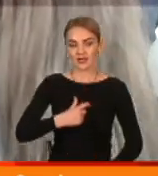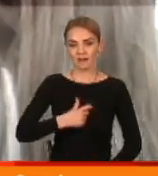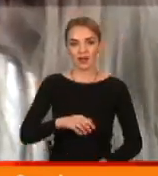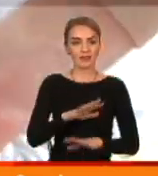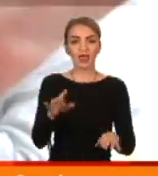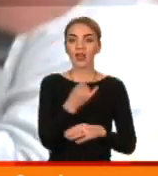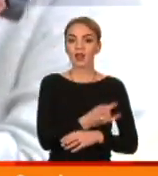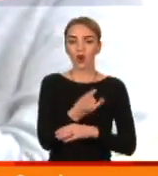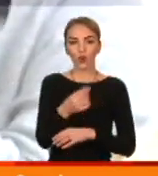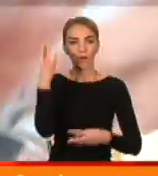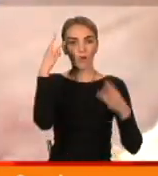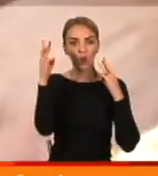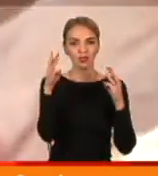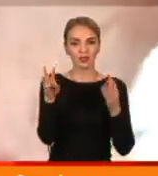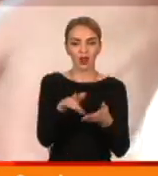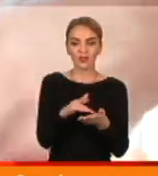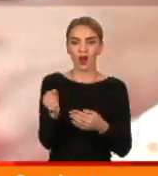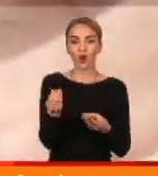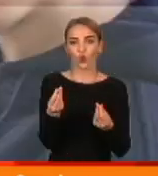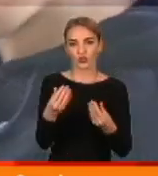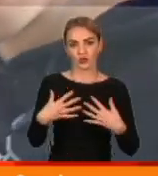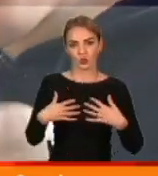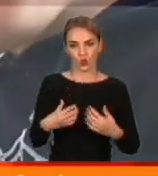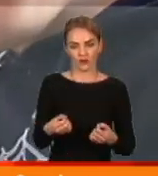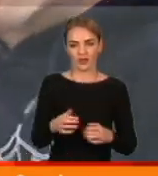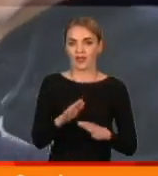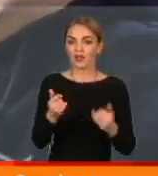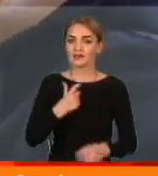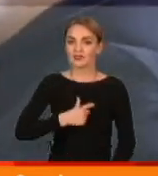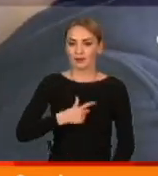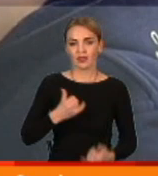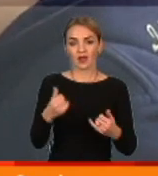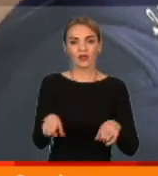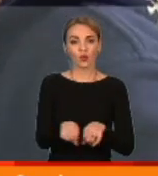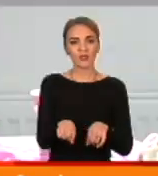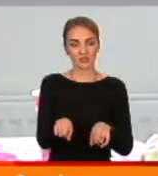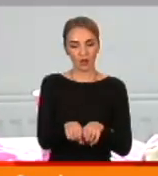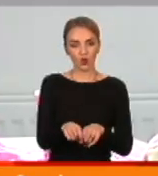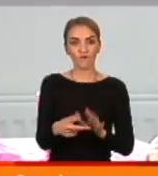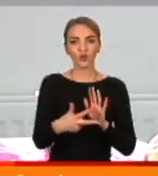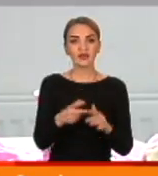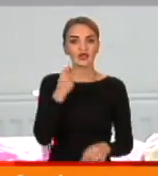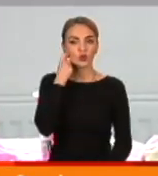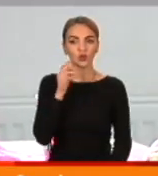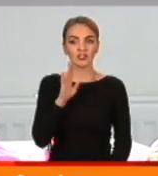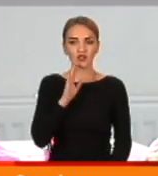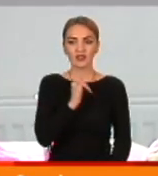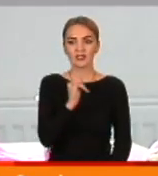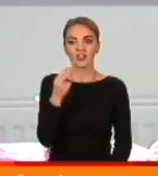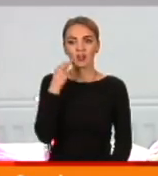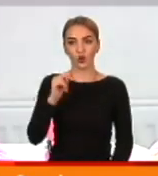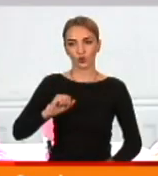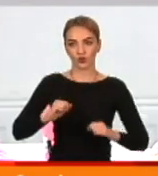не ляльок або модних гаджетів, а грошей на здоров'я. І не для себе, а для такої само 8-річної дівчинки, її